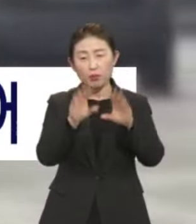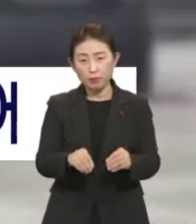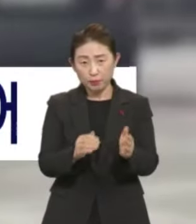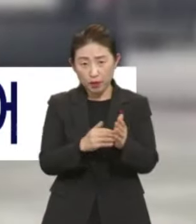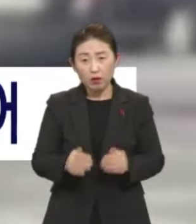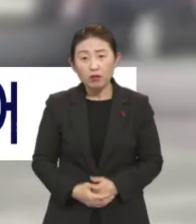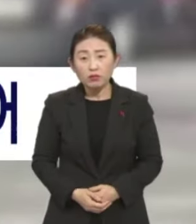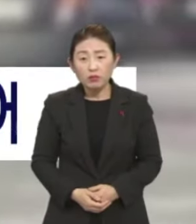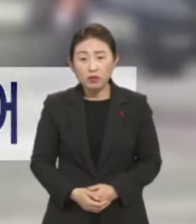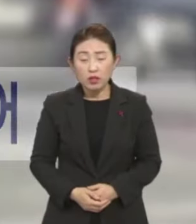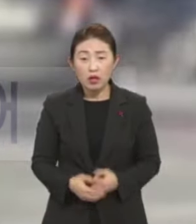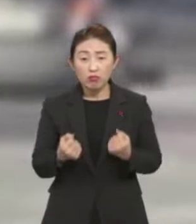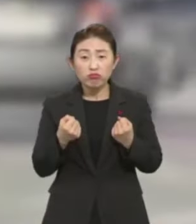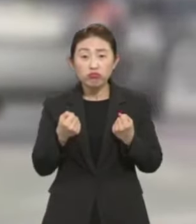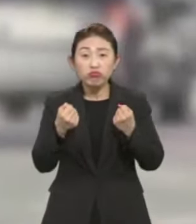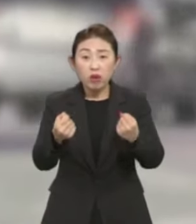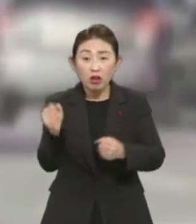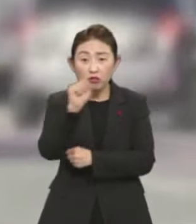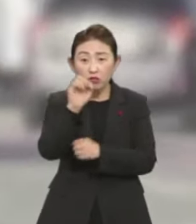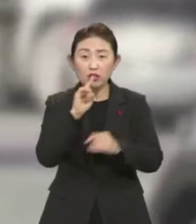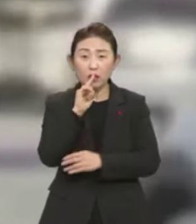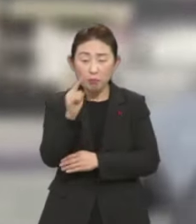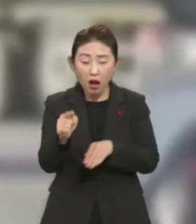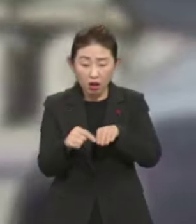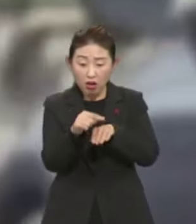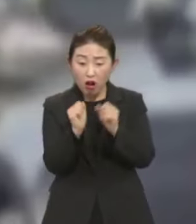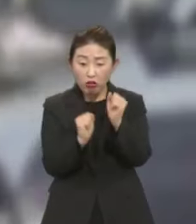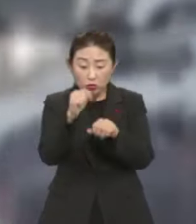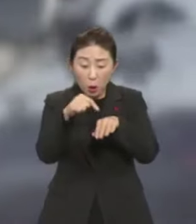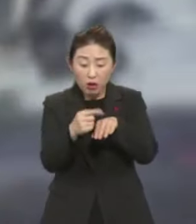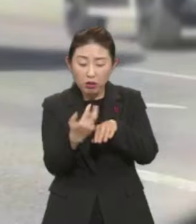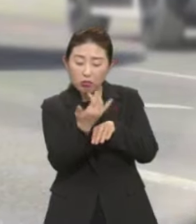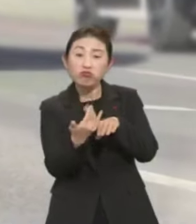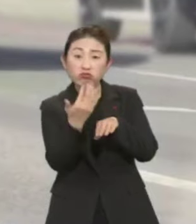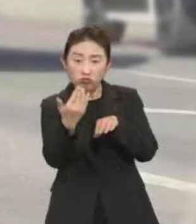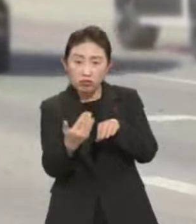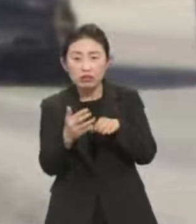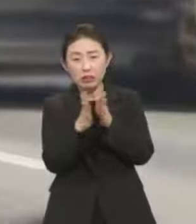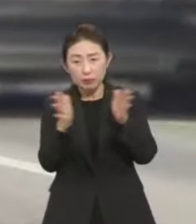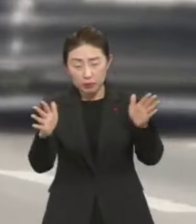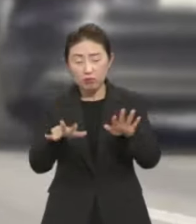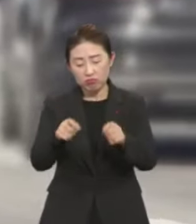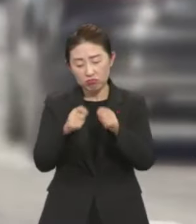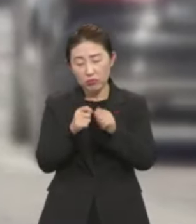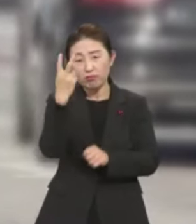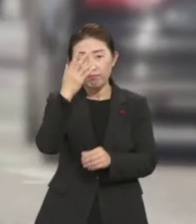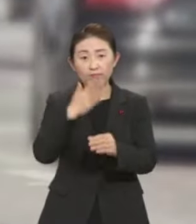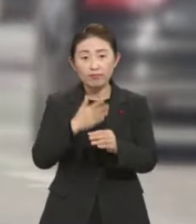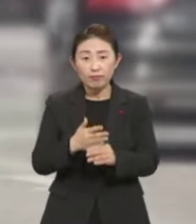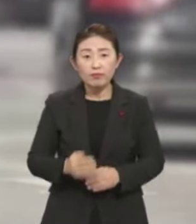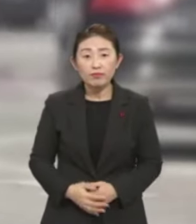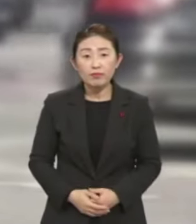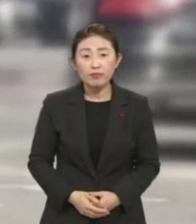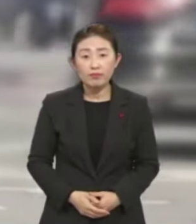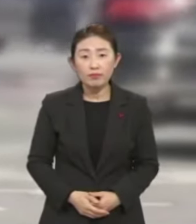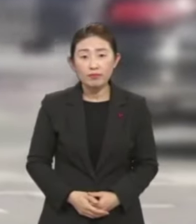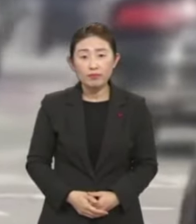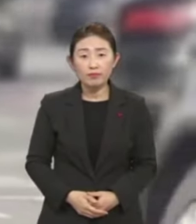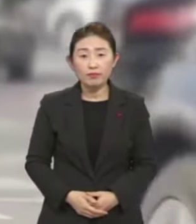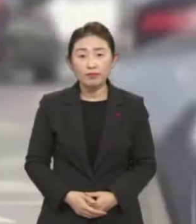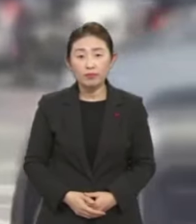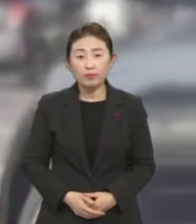소방당국은 차량앞 엔진룸에서 불길이 시작됐다는 운전자의 진술 등을 토대로 정확한 화재 경의를 조사하고 있습니다